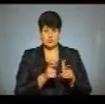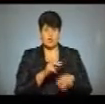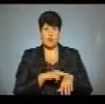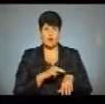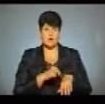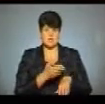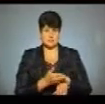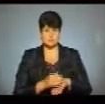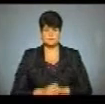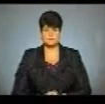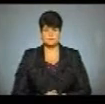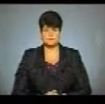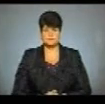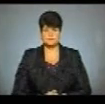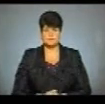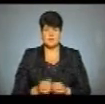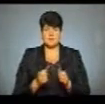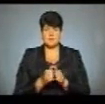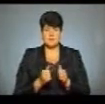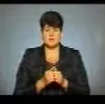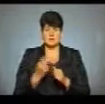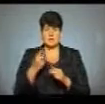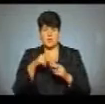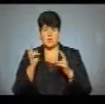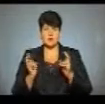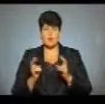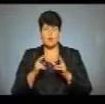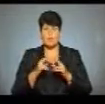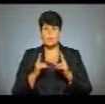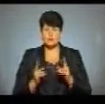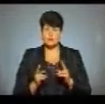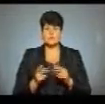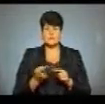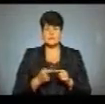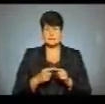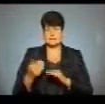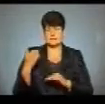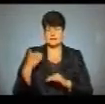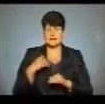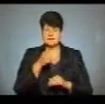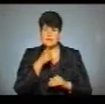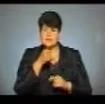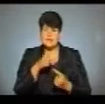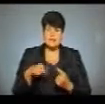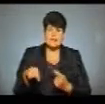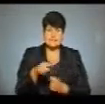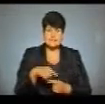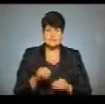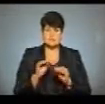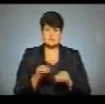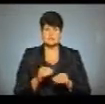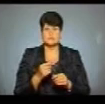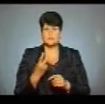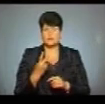поліції. Ми біля Двохаркового мосту у Тернополі. За моєю спиною експериментальне транспортне кільце, встановлене місяць тому.